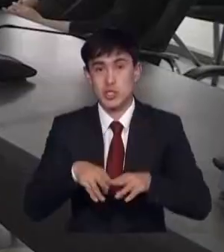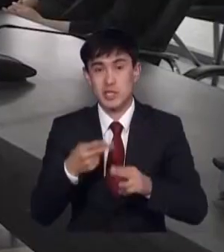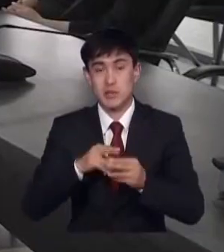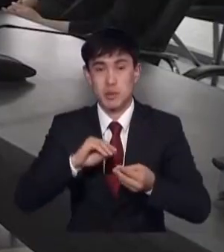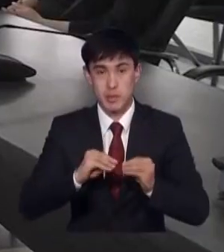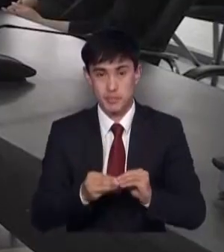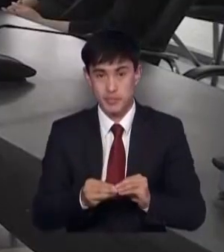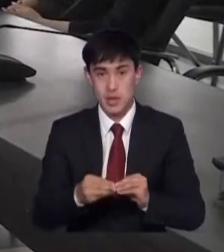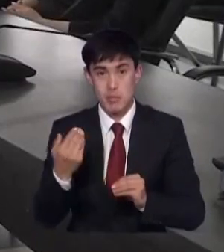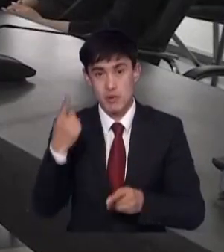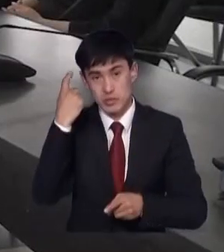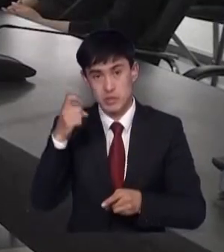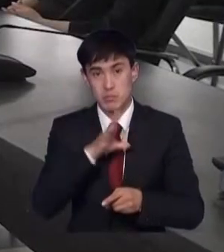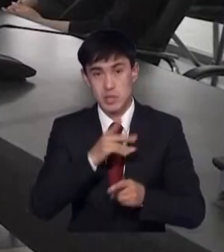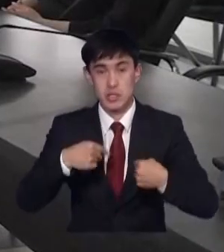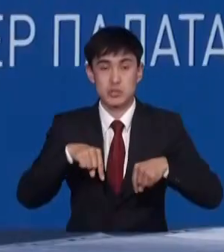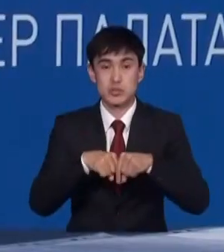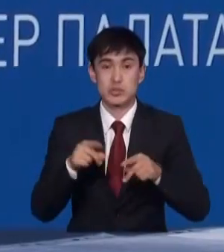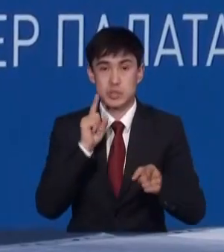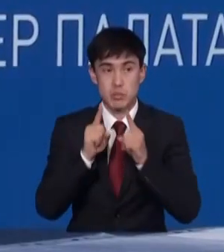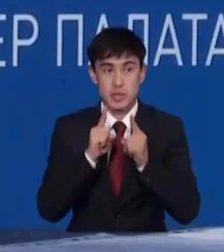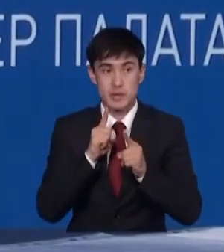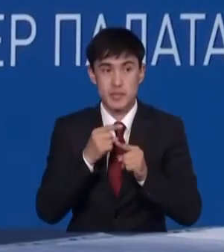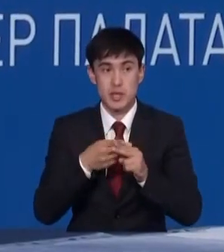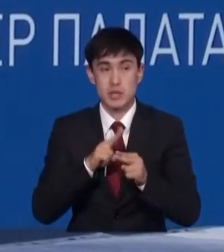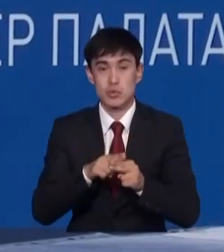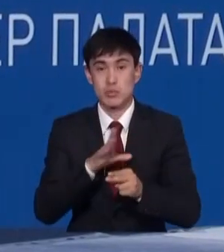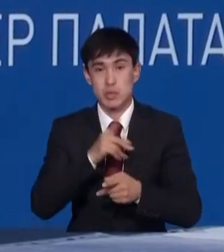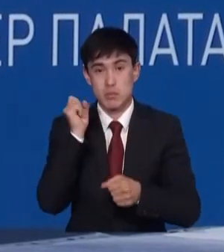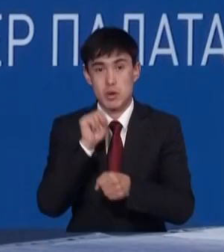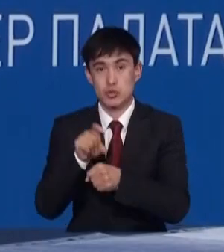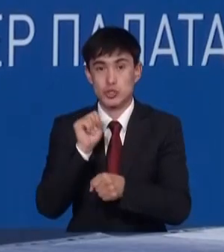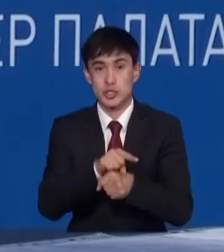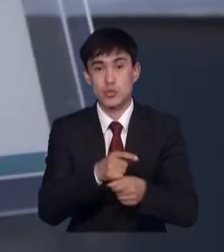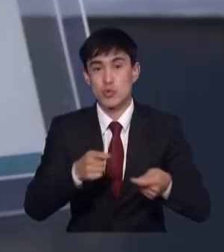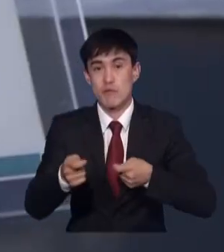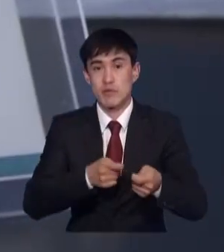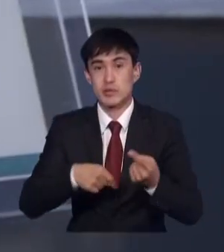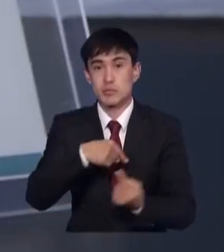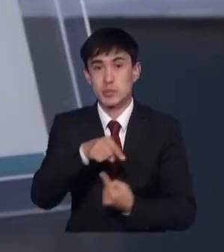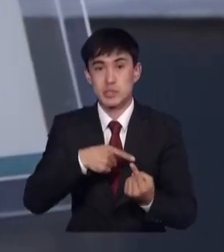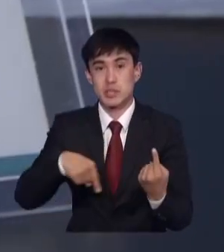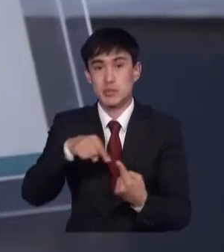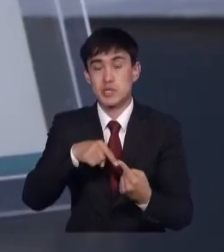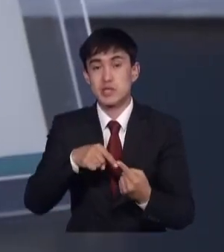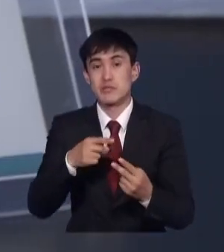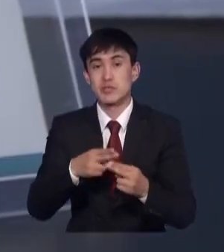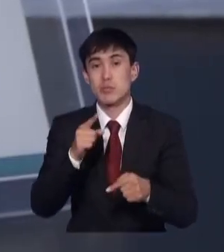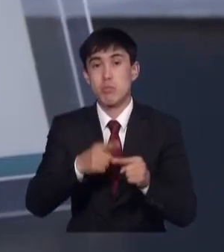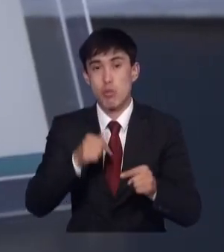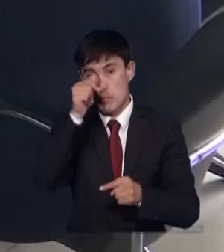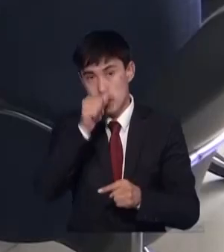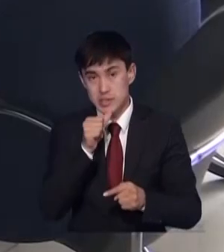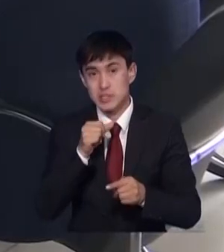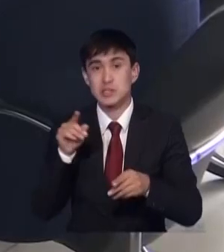данных проблем по его инициативе было организовано собрание в рамках которого даны поручения руководителям бизнес объектов в течение полутора